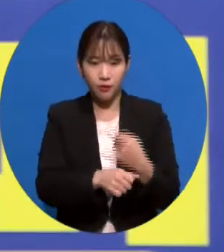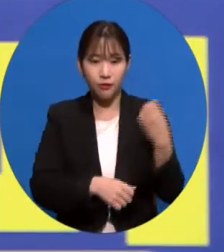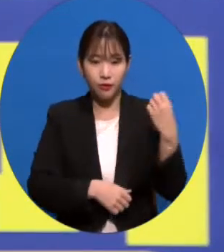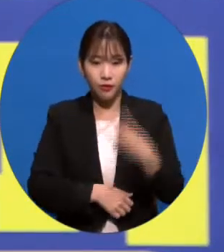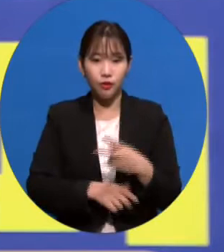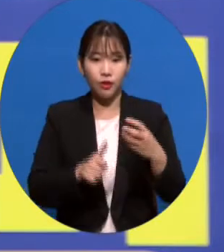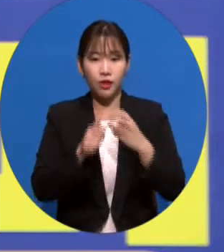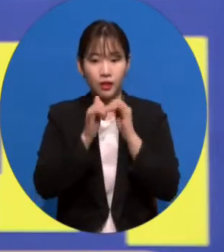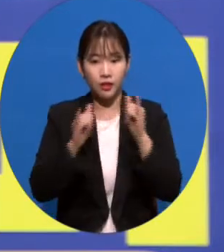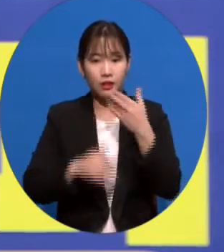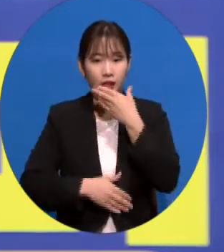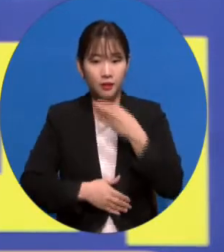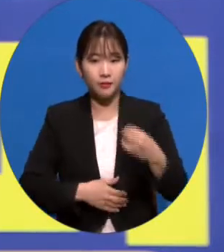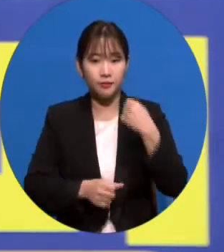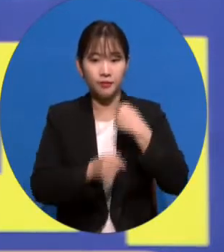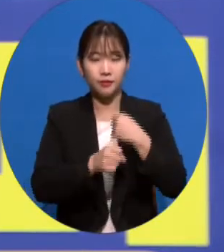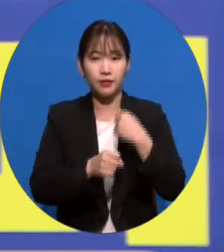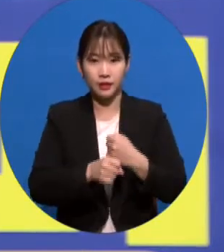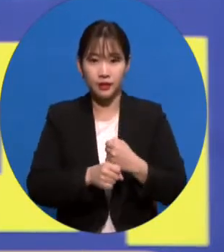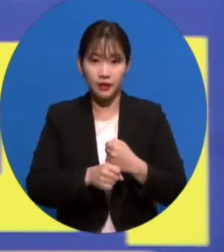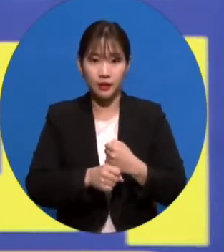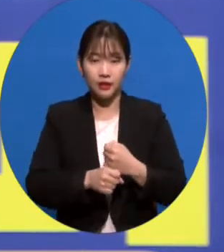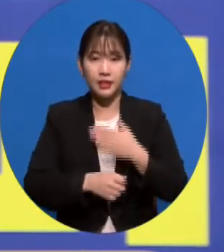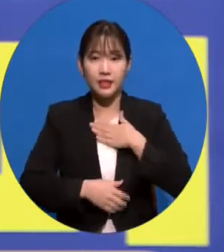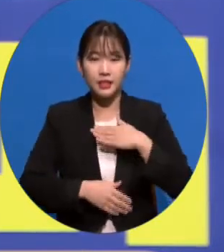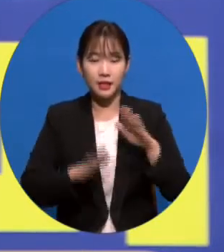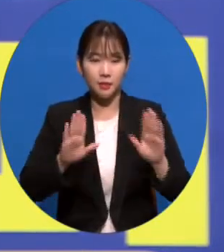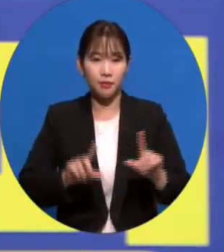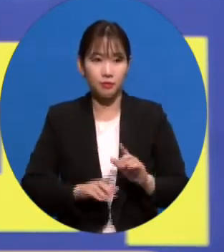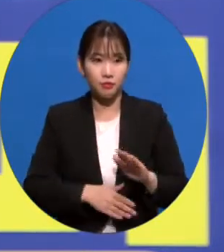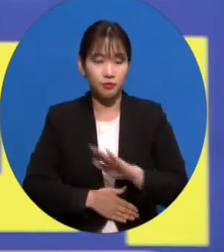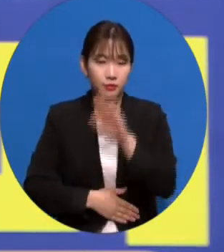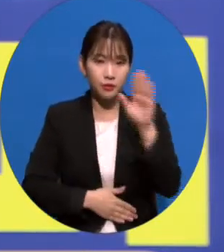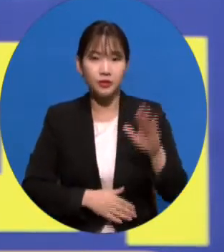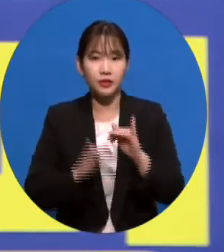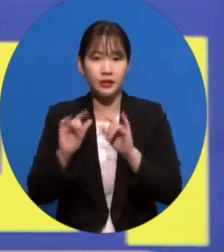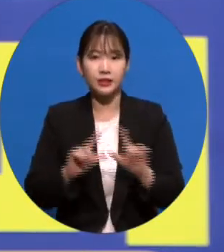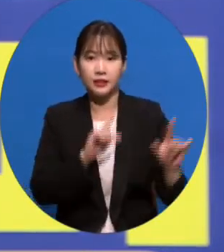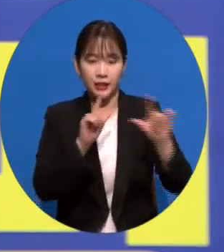국민을 행복하게 만드는데 제 모든 생을 걸겠습니다.